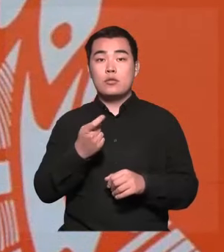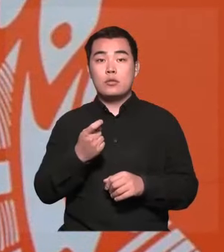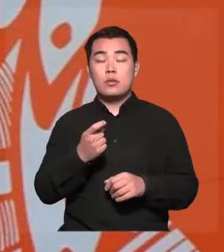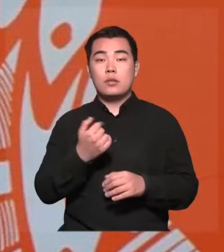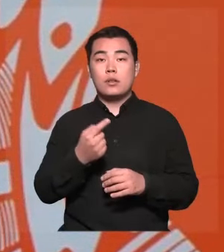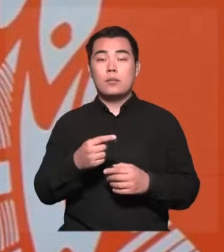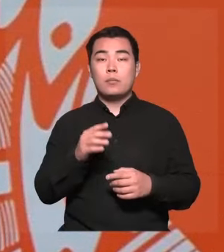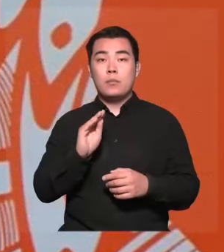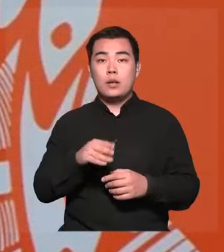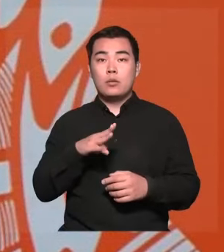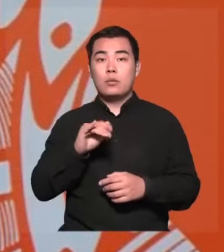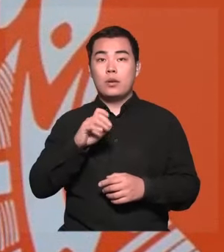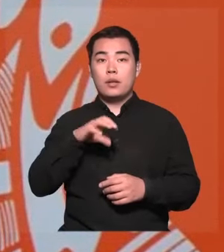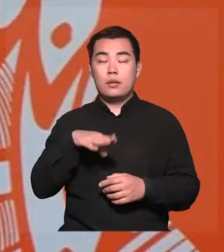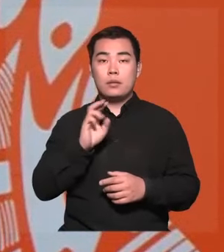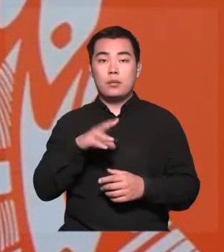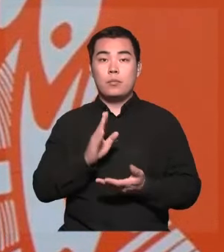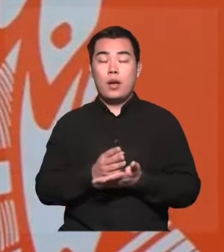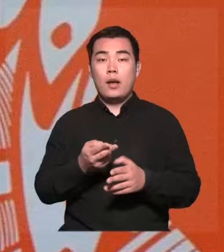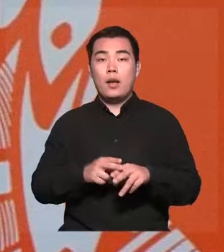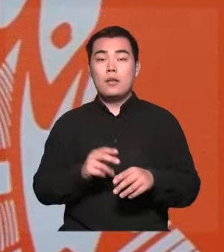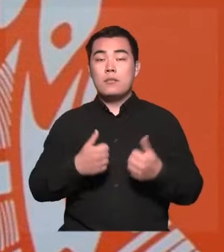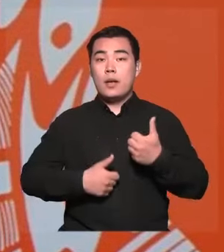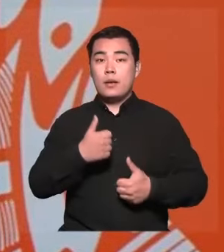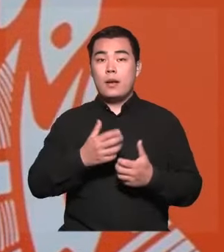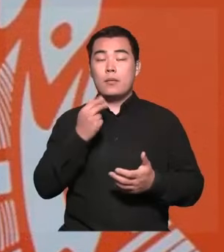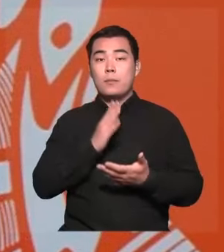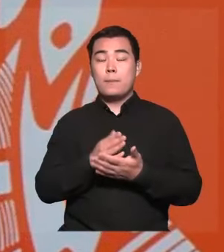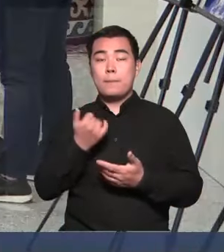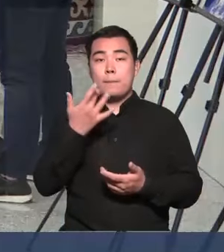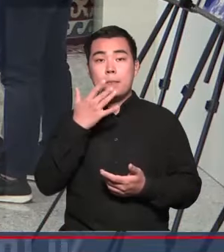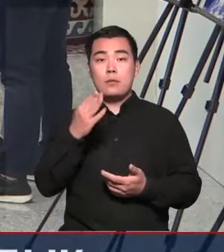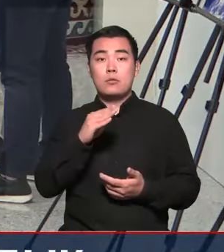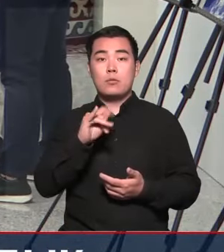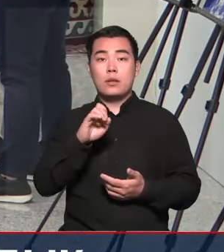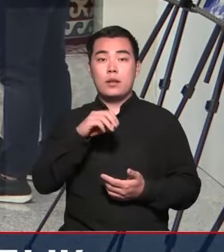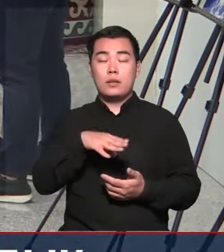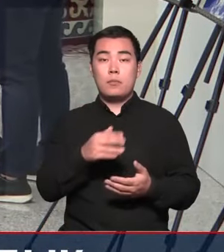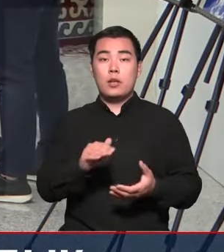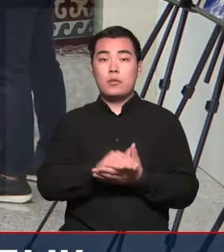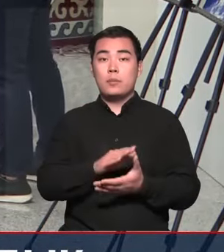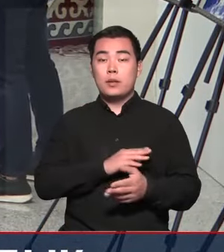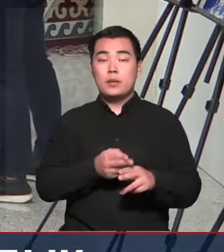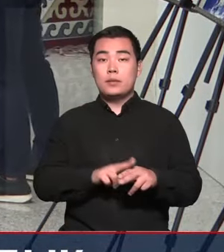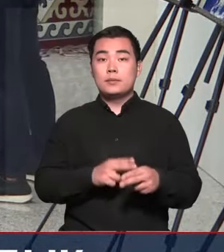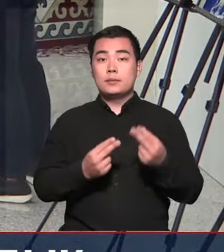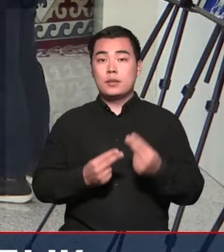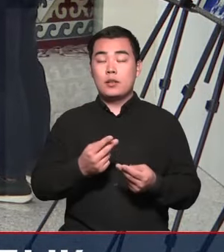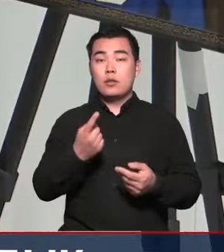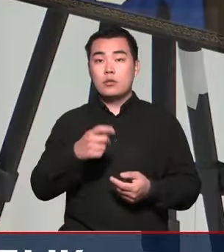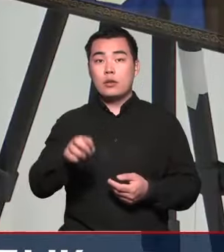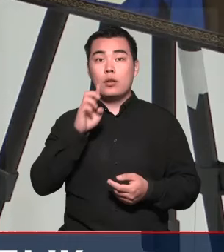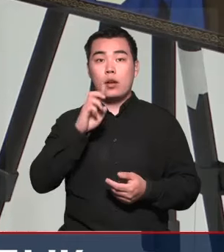100 мыңдай турист келуі мүмкін. Жаһандық жарыстың жай жапсары бүгін шетелдік журналистерге таныстырылды. Ауқымды додаға әлемнің